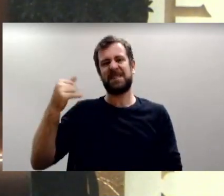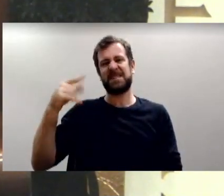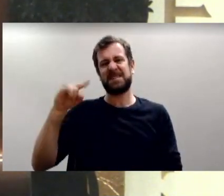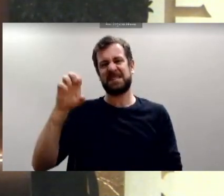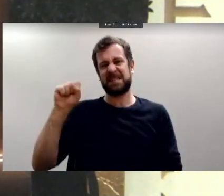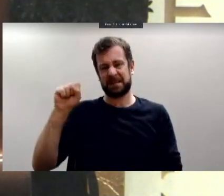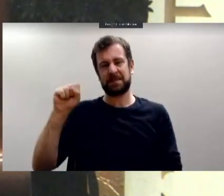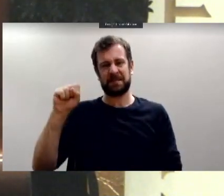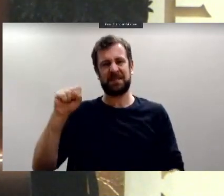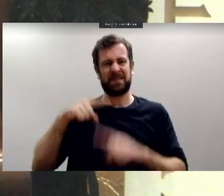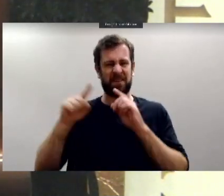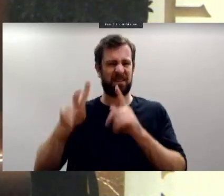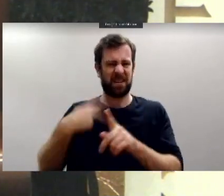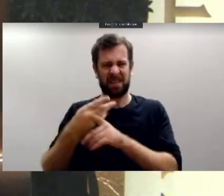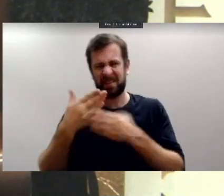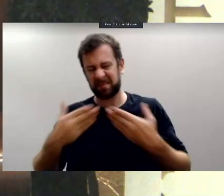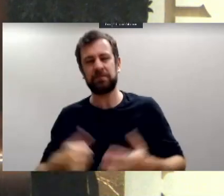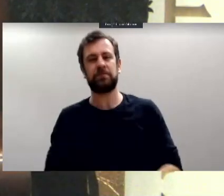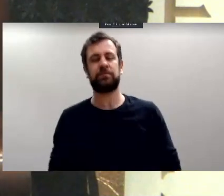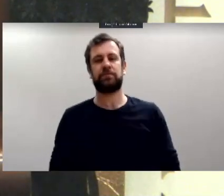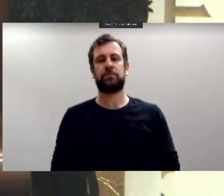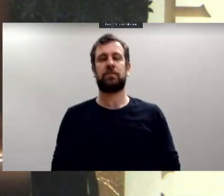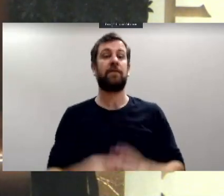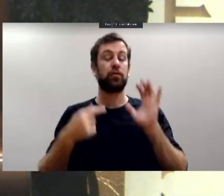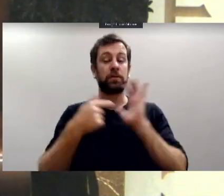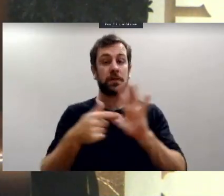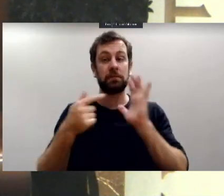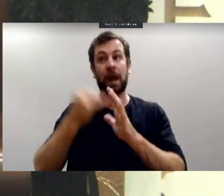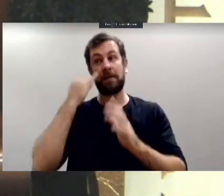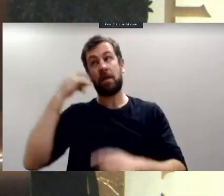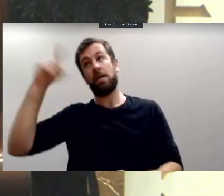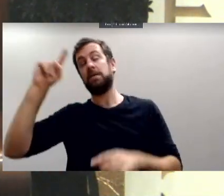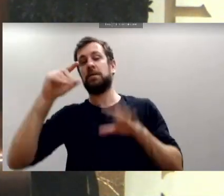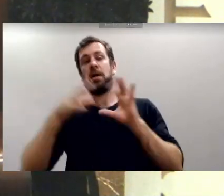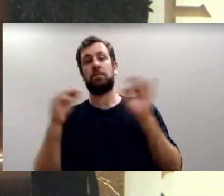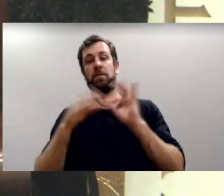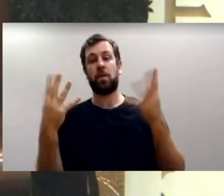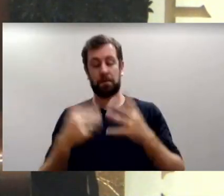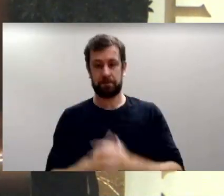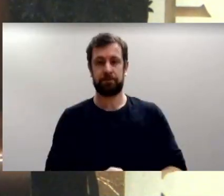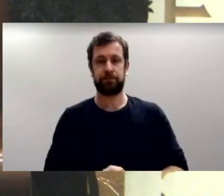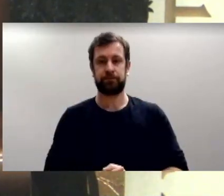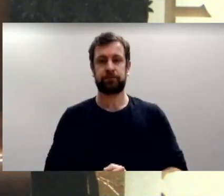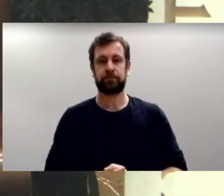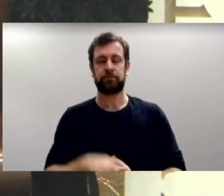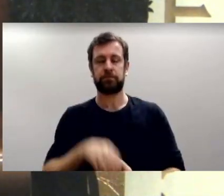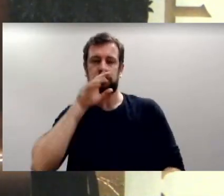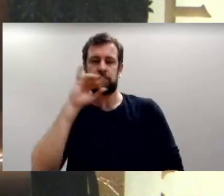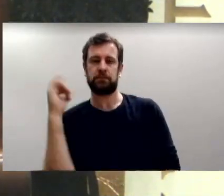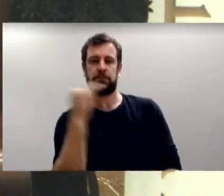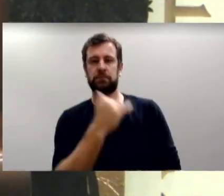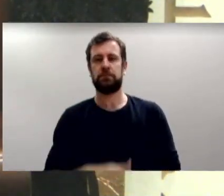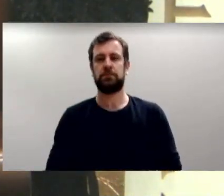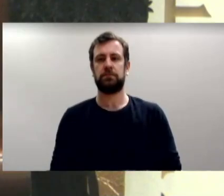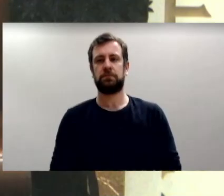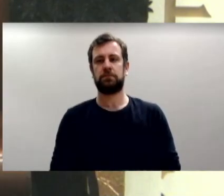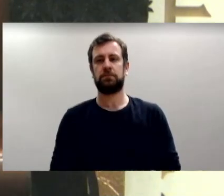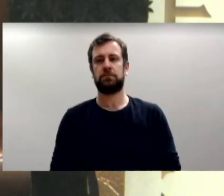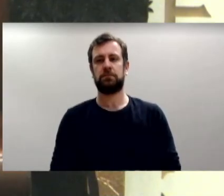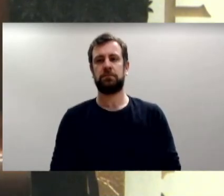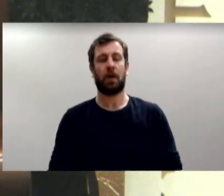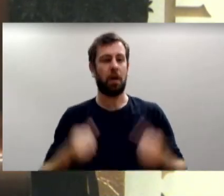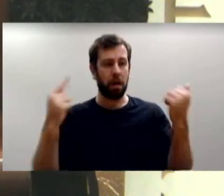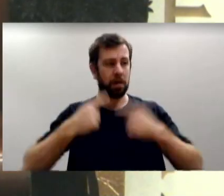You know, when, for example, Allah subhanahu wa ta'ala says, كُلُّ شَيْءٍ حَالِكٌ إِلَّا وَجْهُ. Everything is going to perish one